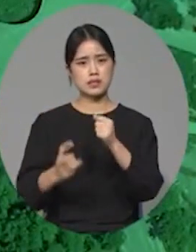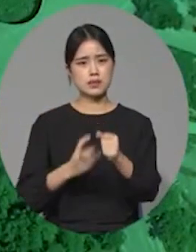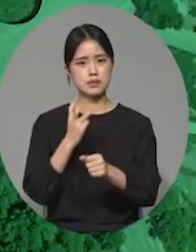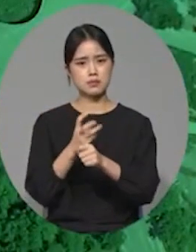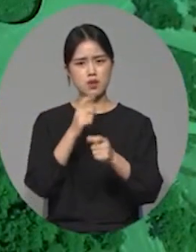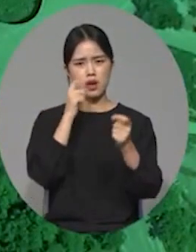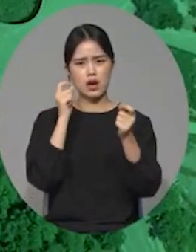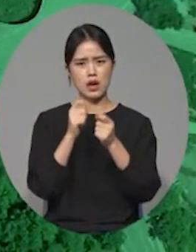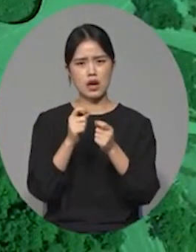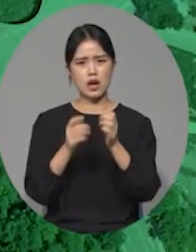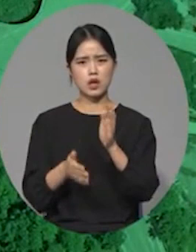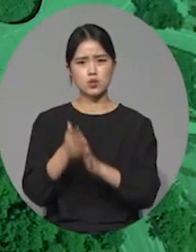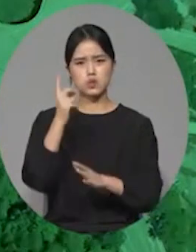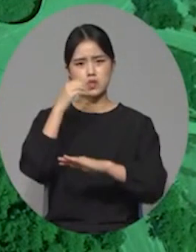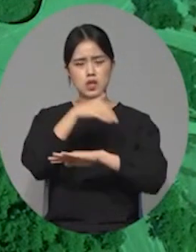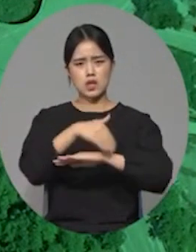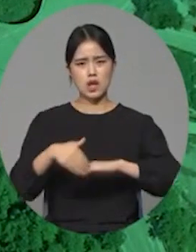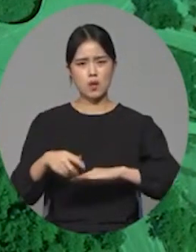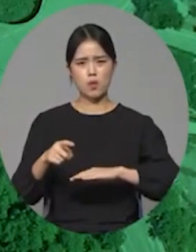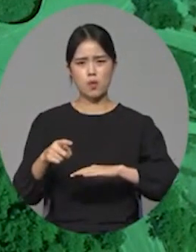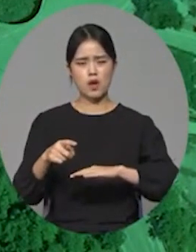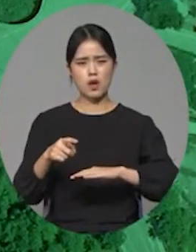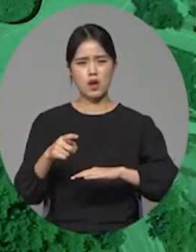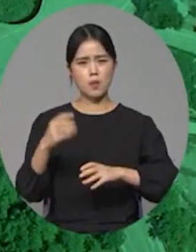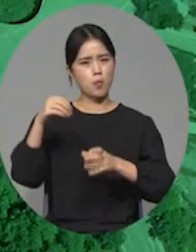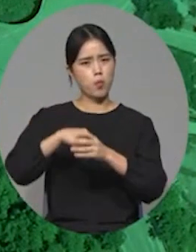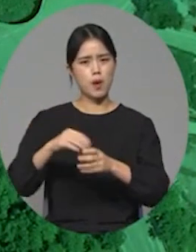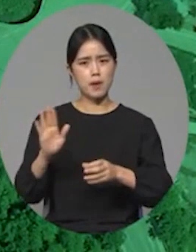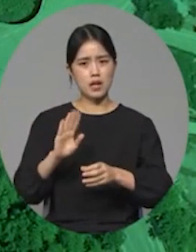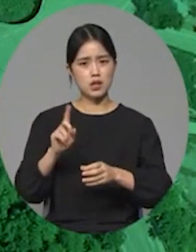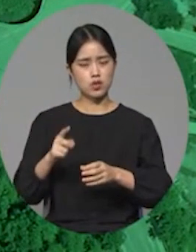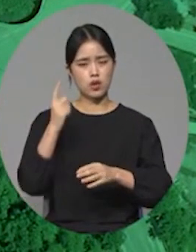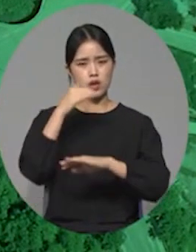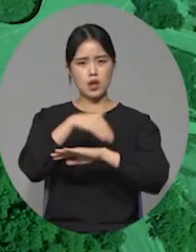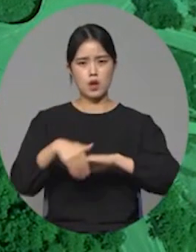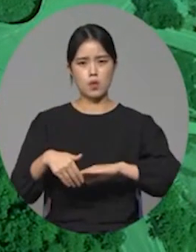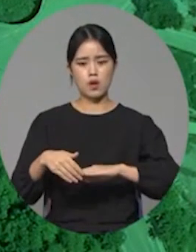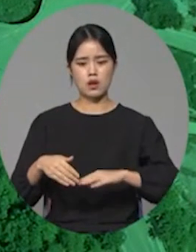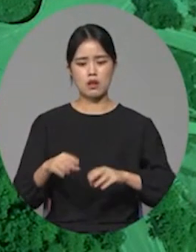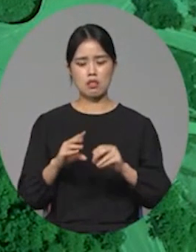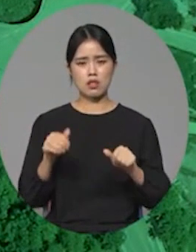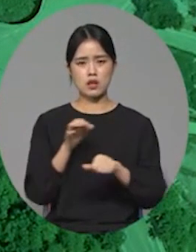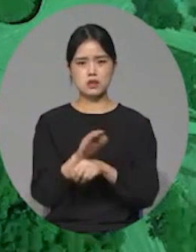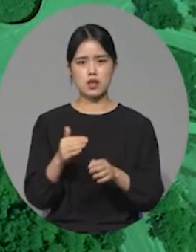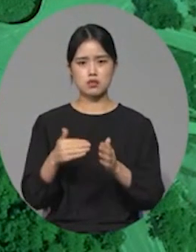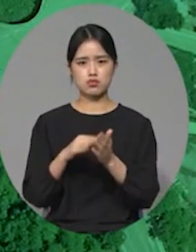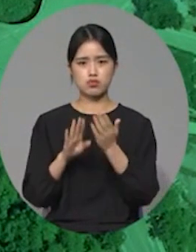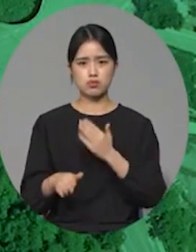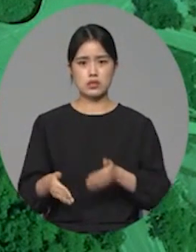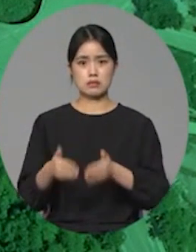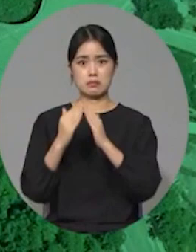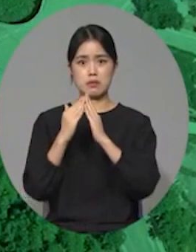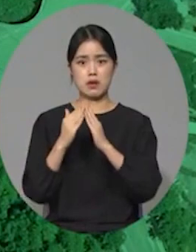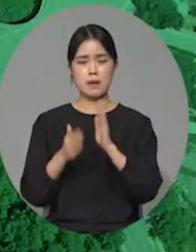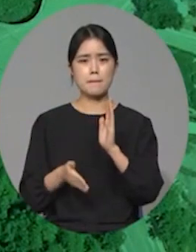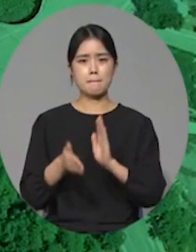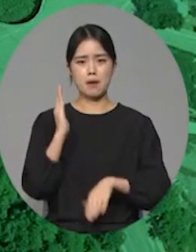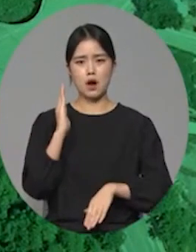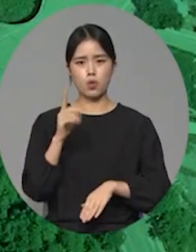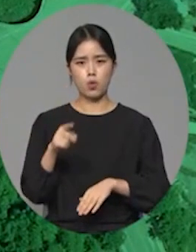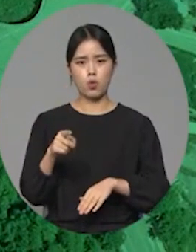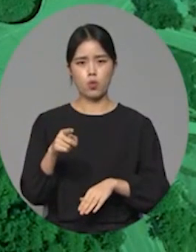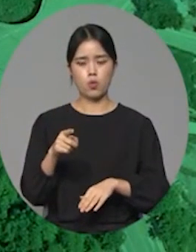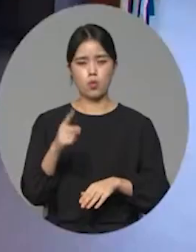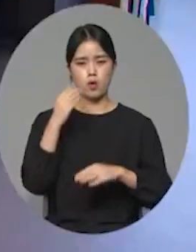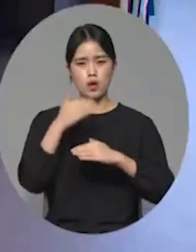가까이 도시계획도에서 잠을 자던 도로계획이 장군수가 땅을 사고 집을 짓자마자 일사천리로